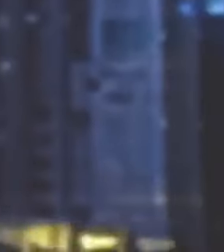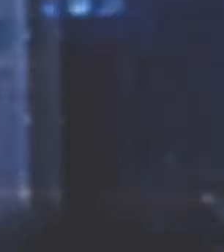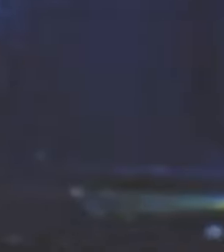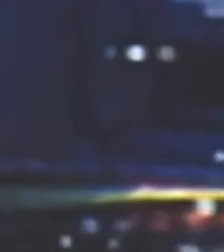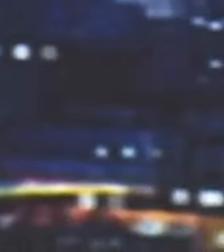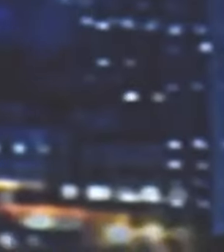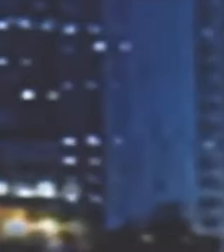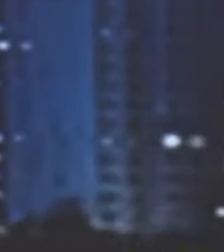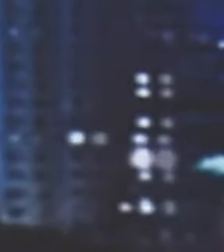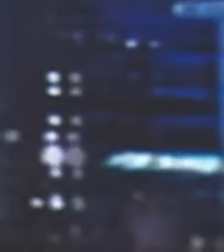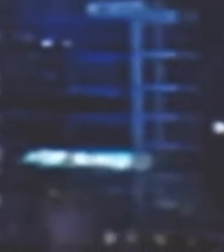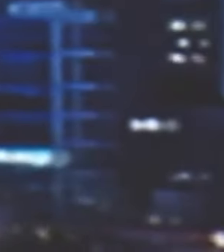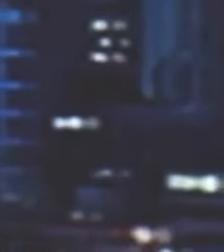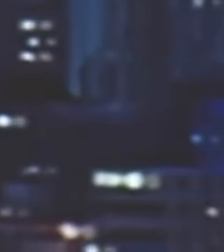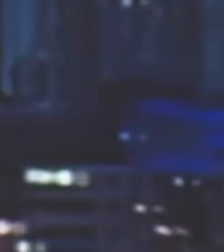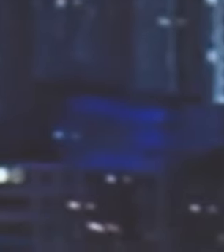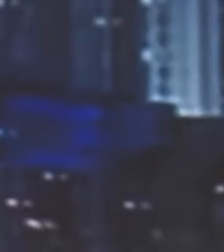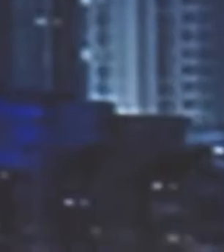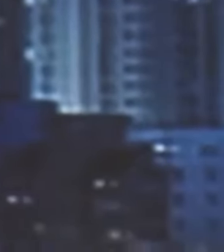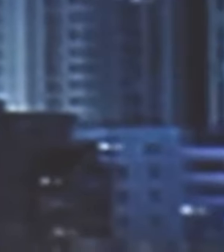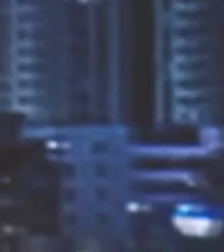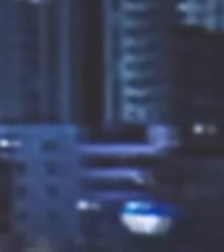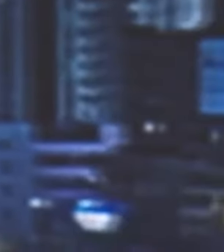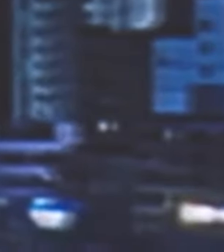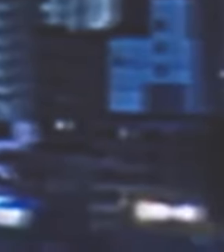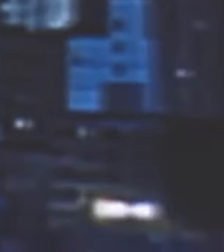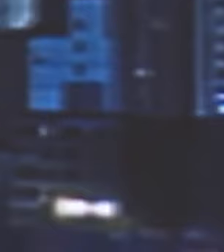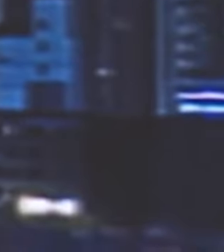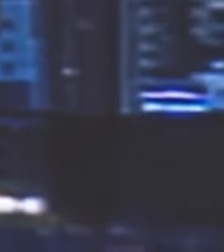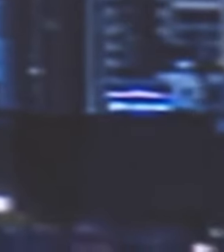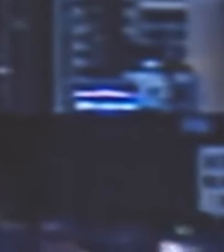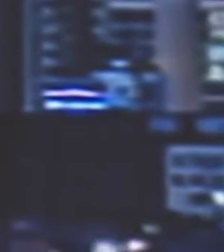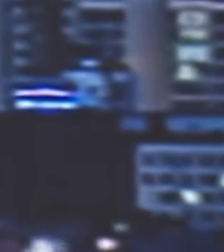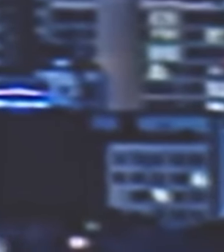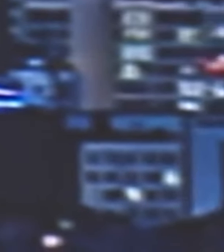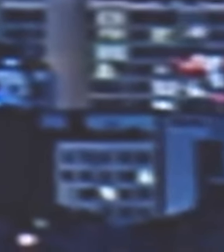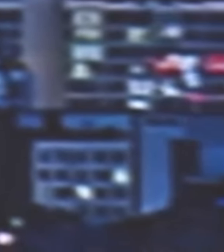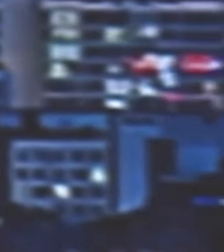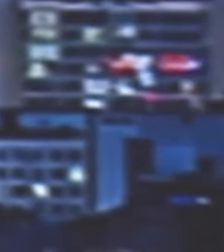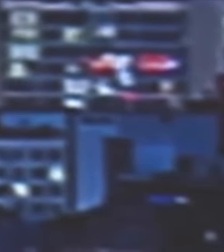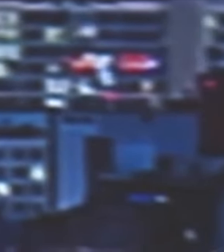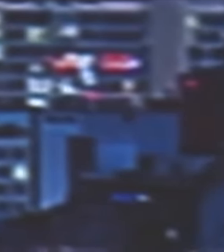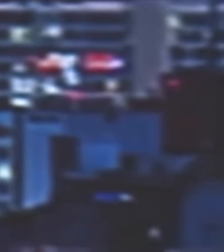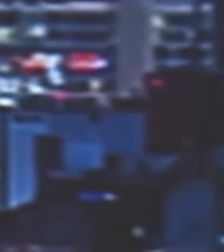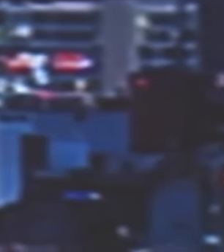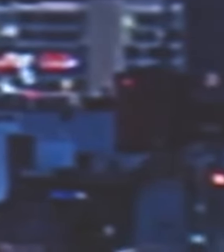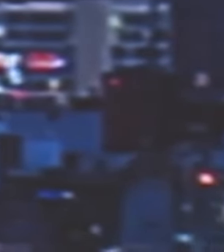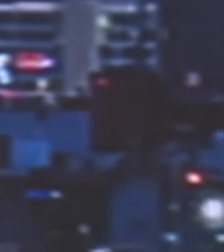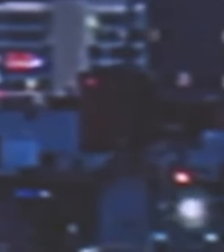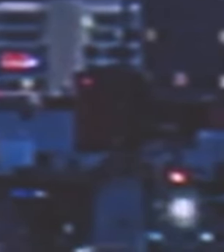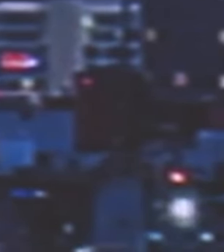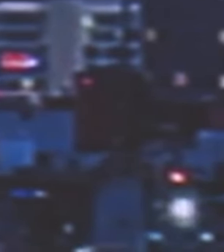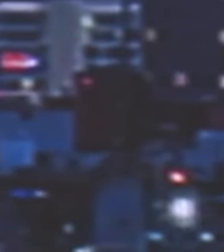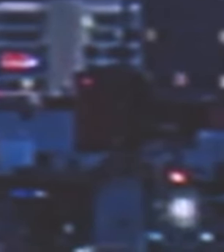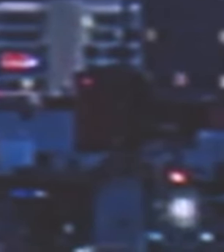JTBC 뉴스를 시청해 주셔서 고맙습니다. 저희는 저녁 6시 50분 뉴스룸에서 뵙겠습니다.